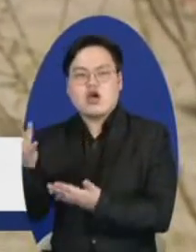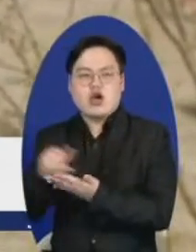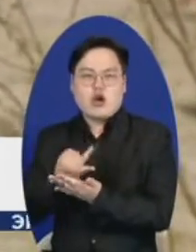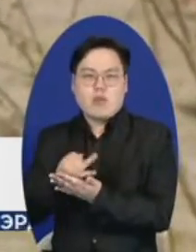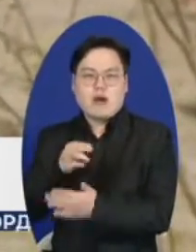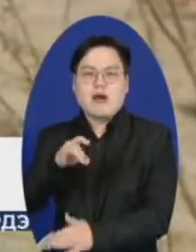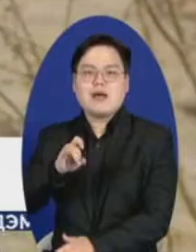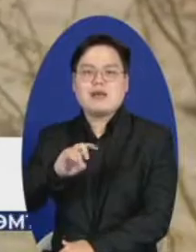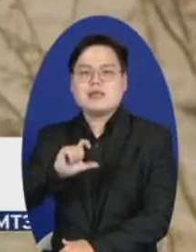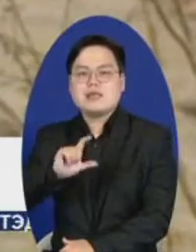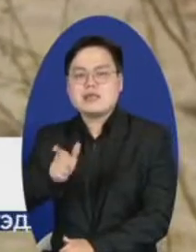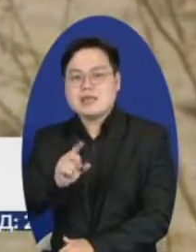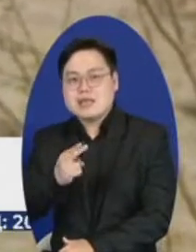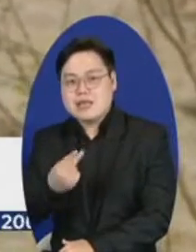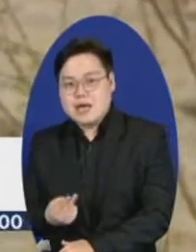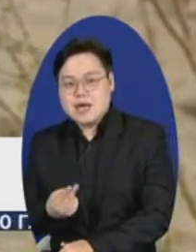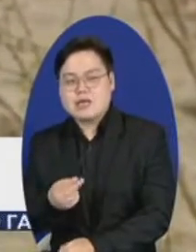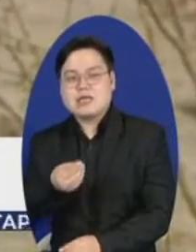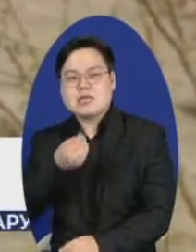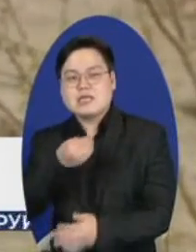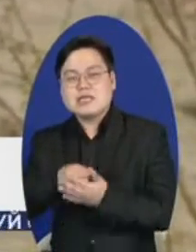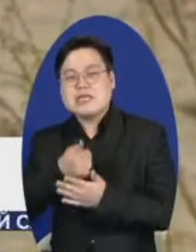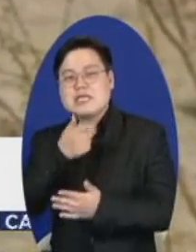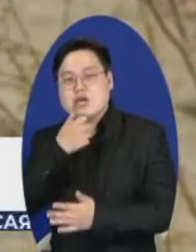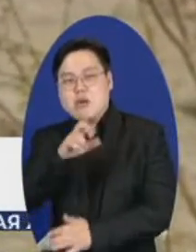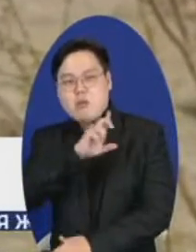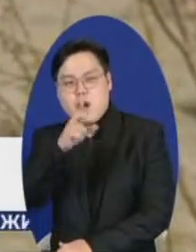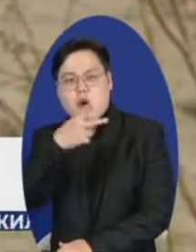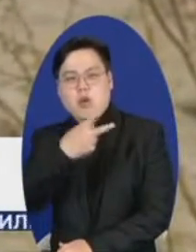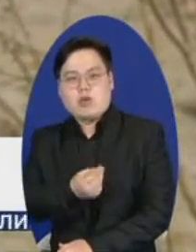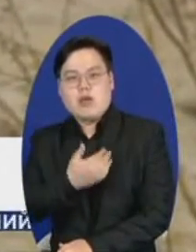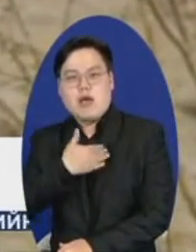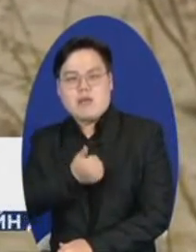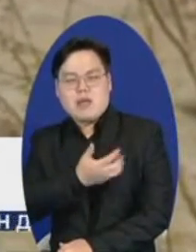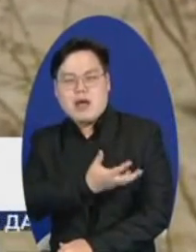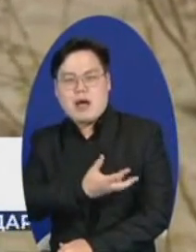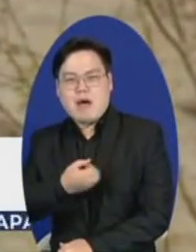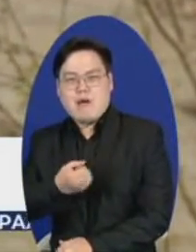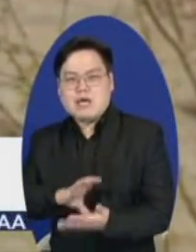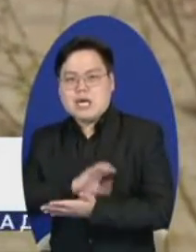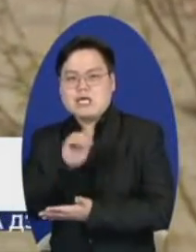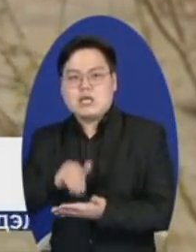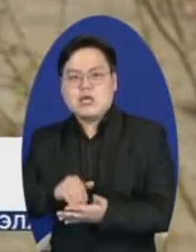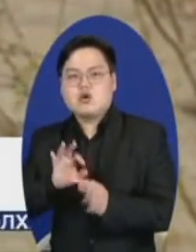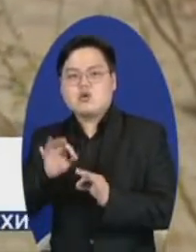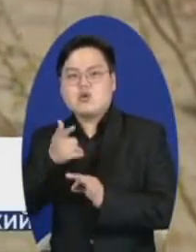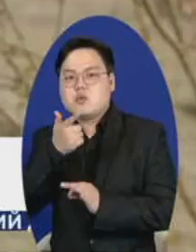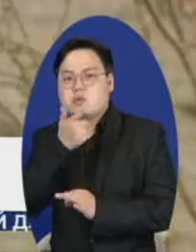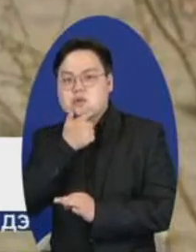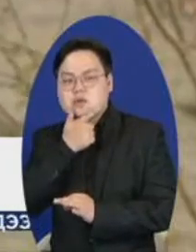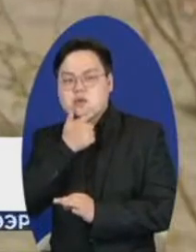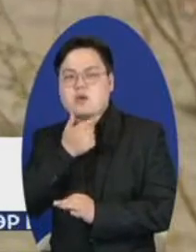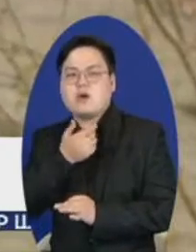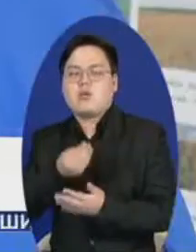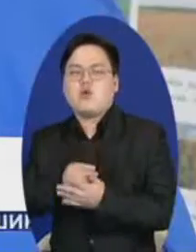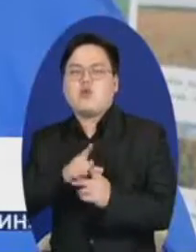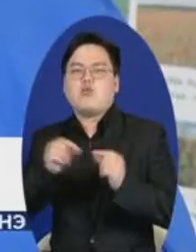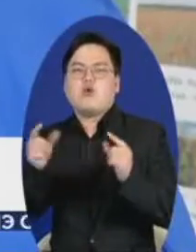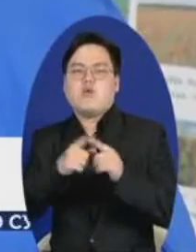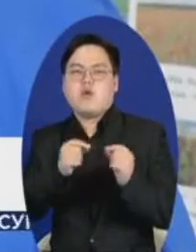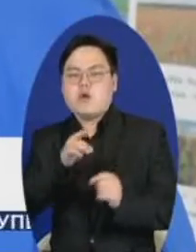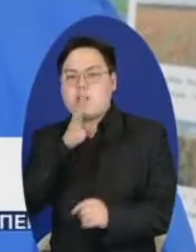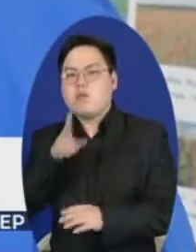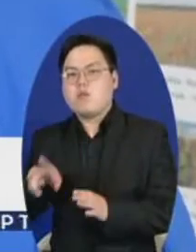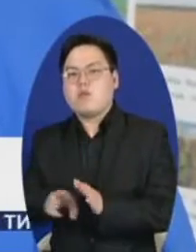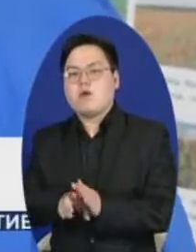тарцуулагч дээрээс нуулны тий байгалийн ойгоос авчирсан стандартын биш тийм тарцуулагчдыг бид нар бүрэн хязгаарлах юм боломжтой болж